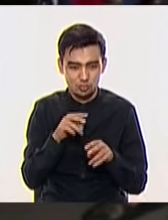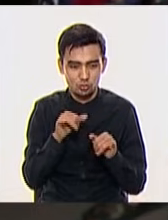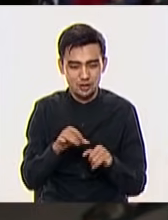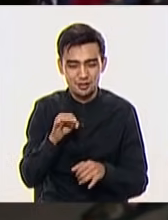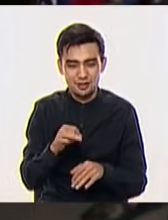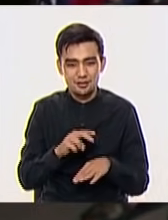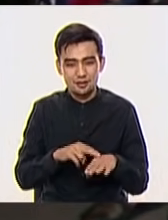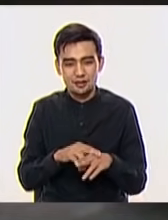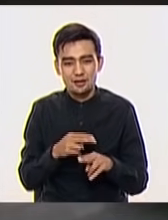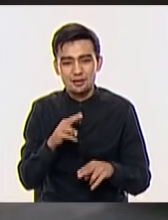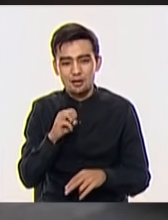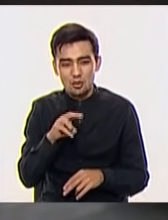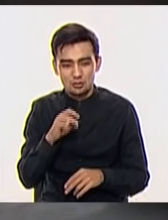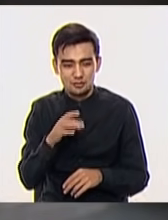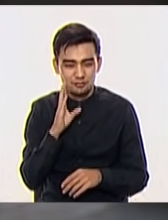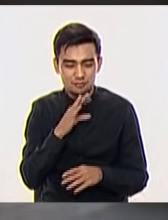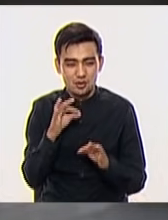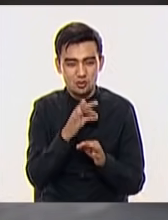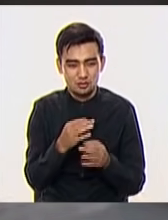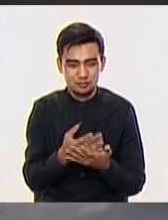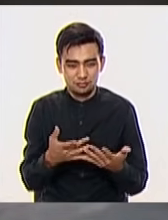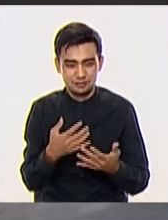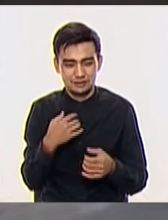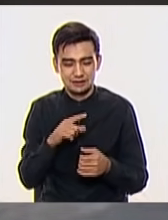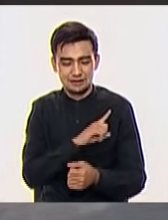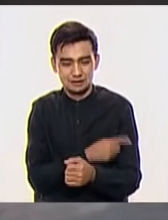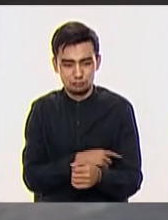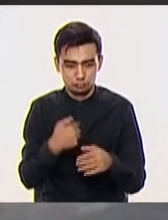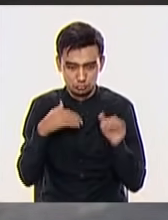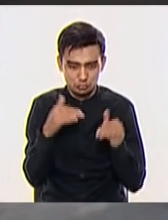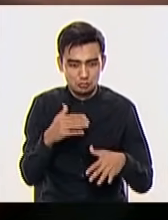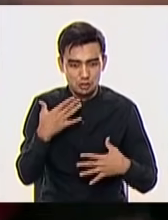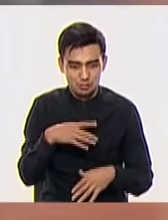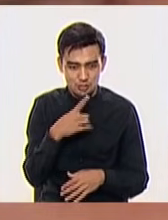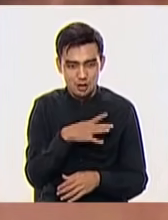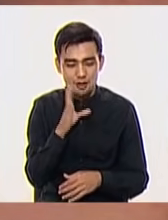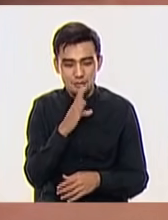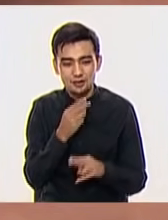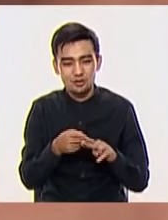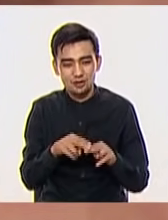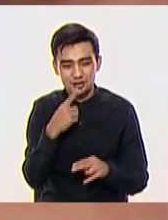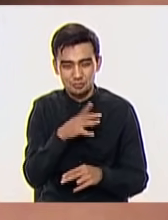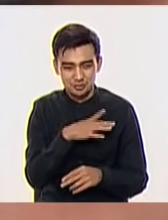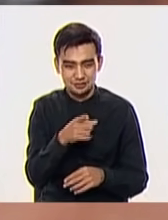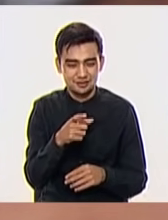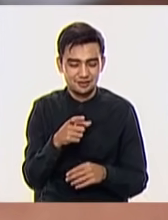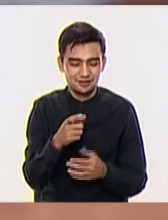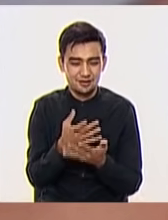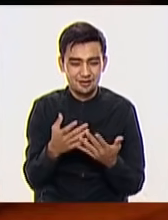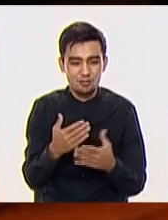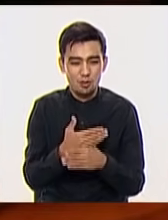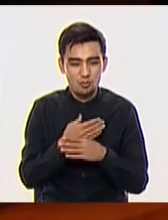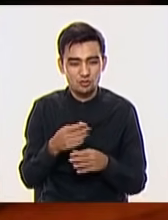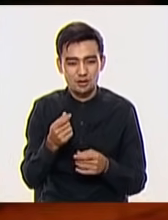өткен түнде көп балалы аналарға тәртіп сақшылар тарапынан күш пен қысым көрсетілмеді деп отыр. Ал аналар айтқан қаржылай көмекке қатысты қалалық